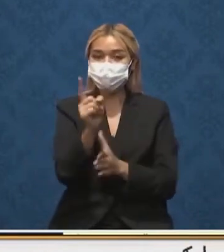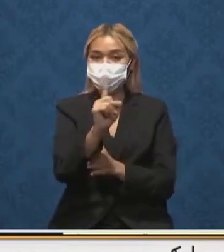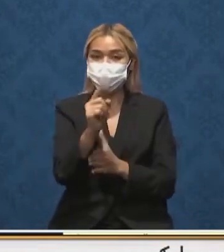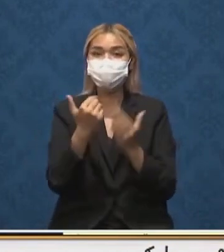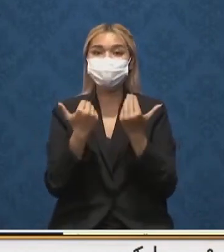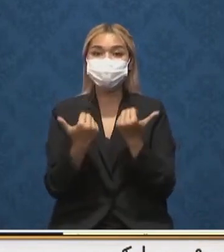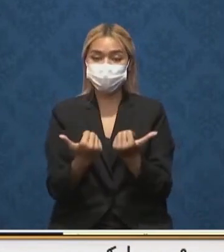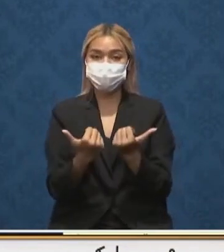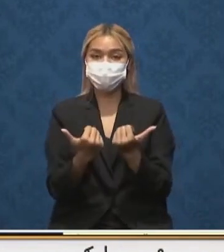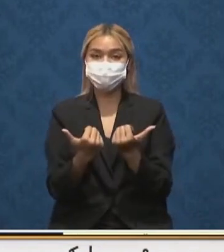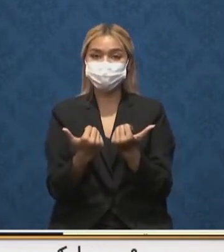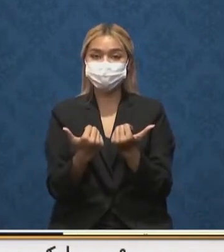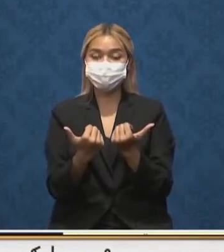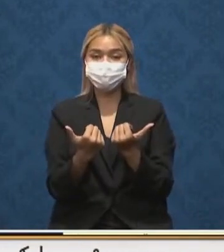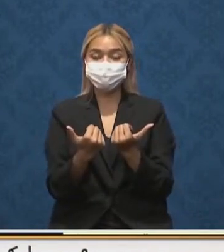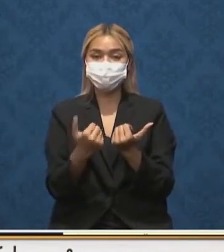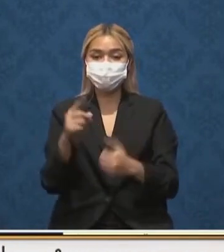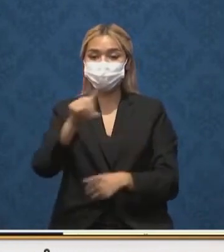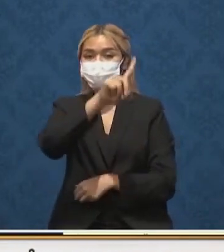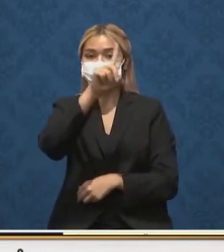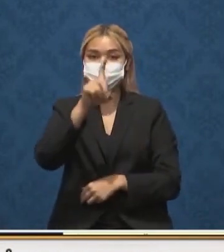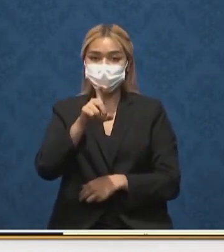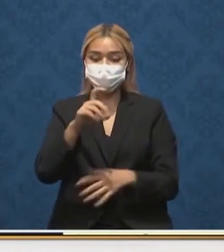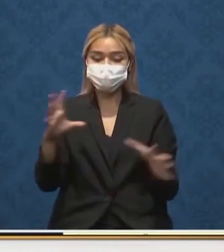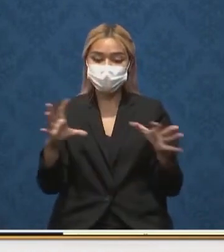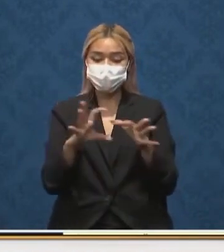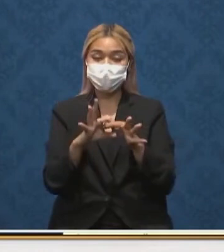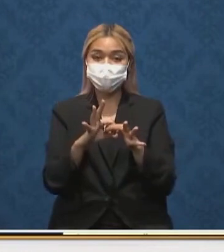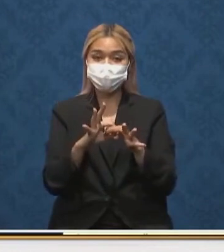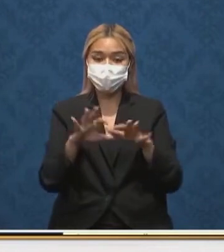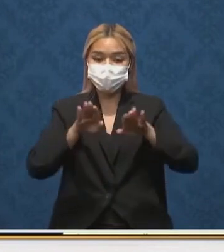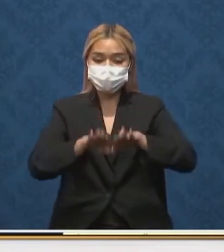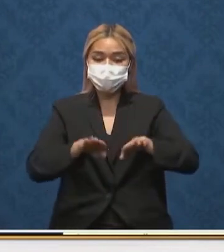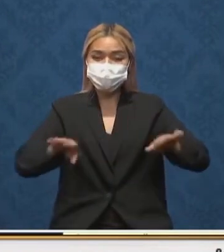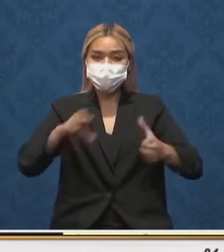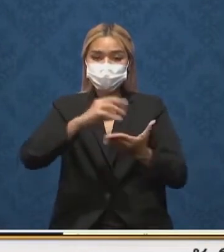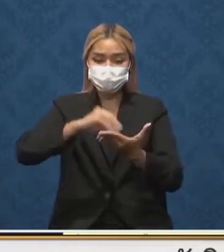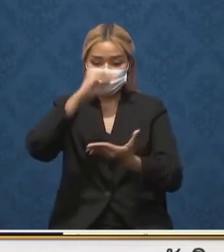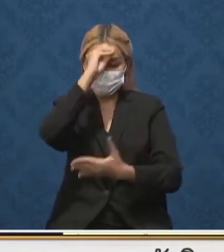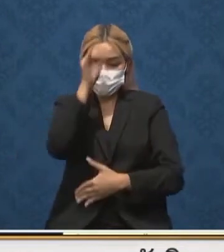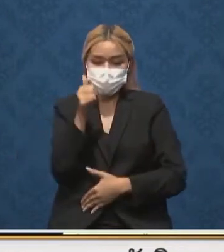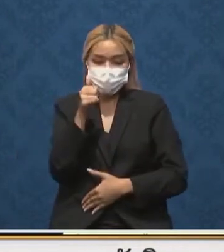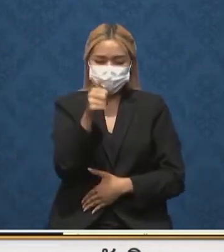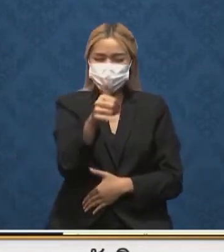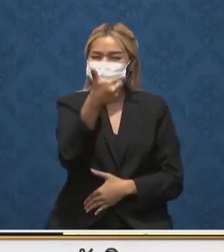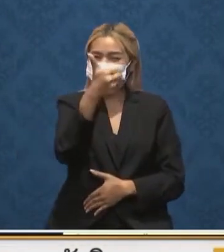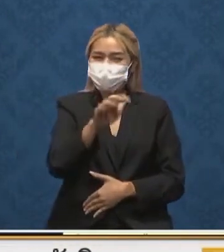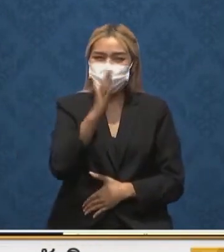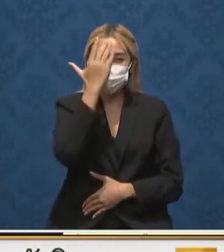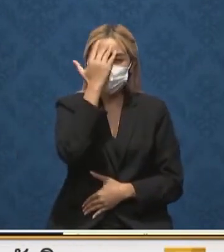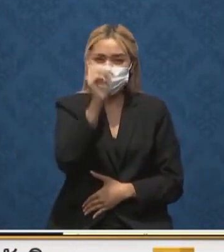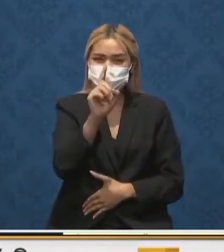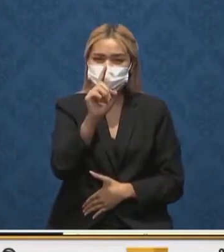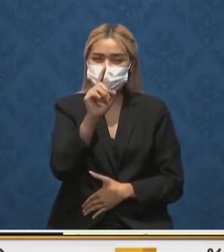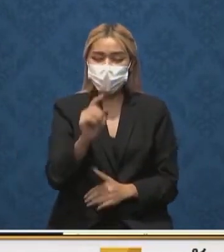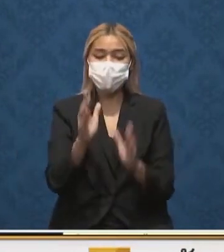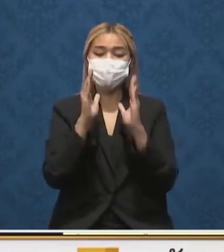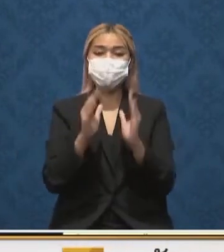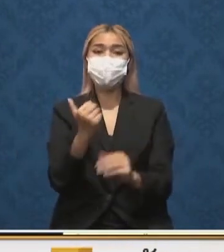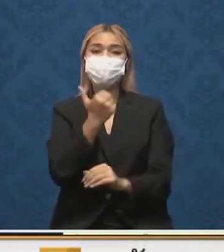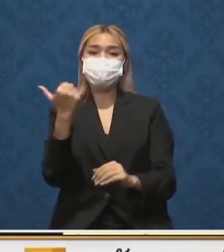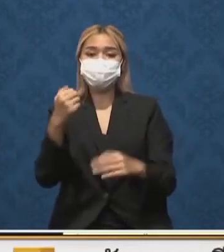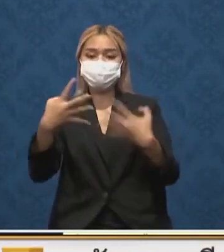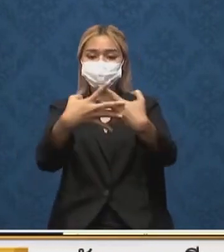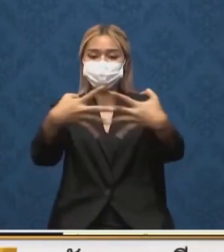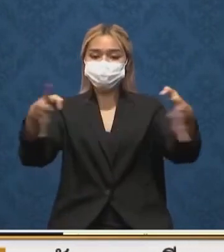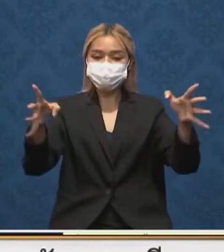ต่อคำถามแรกเรื่องของเด็กนักเรียนนะเข้าไปเรียนไม่ได้โดยมีคนไปอ่ากั้นรั้วไม่